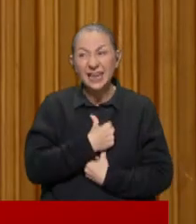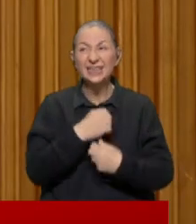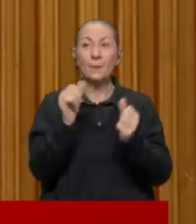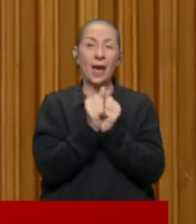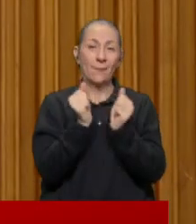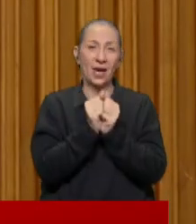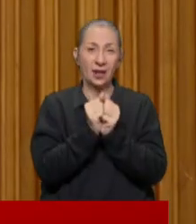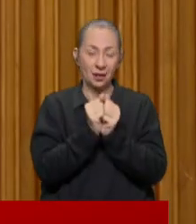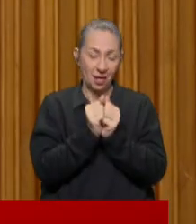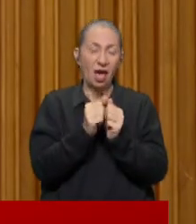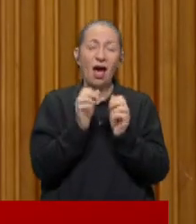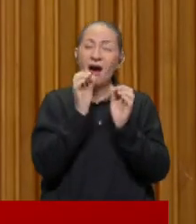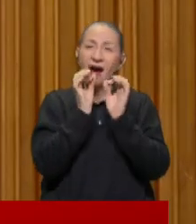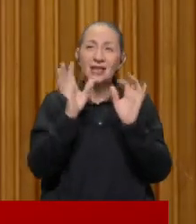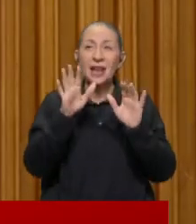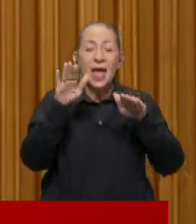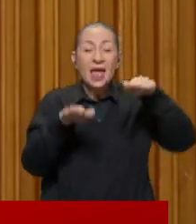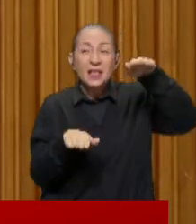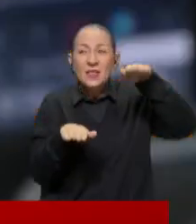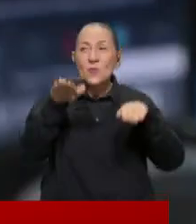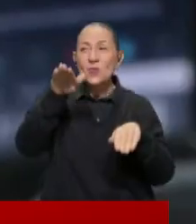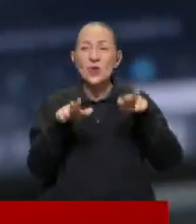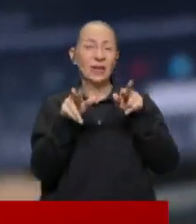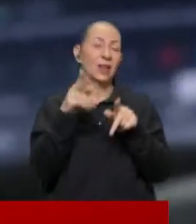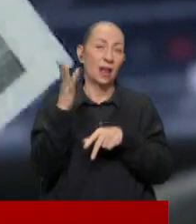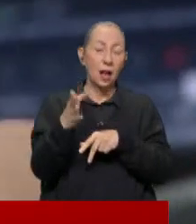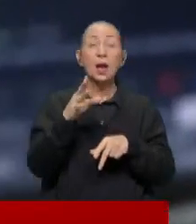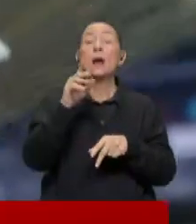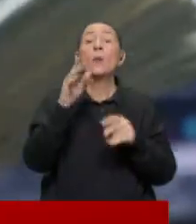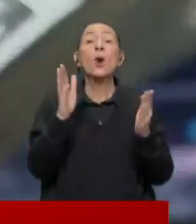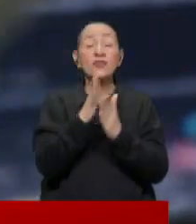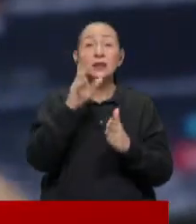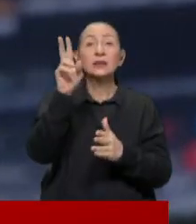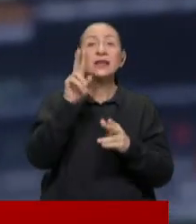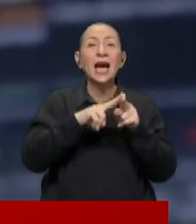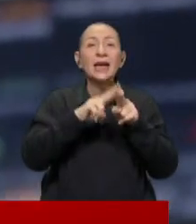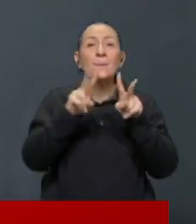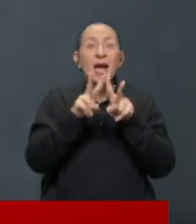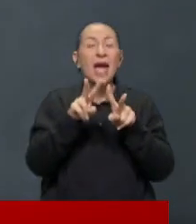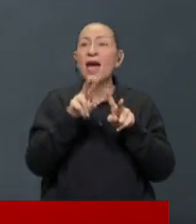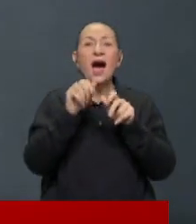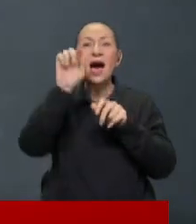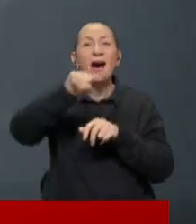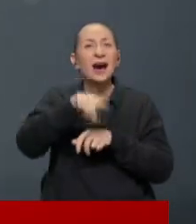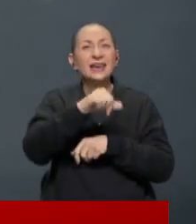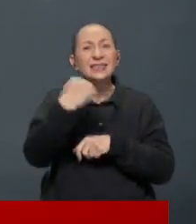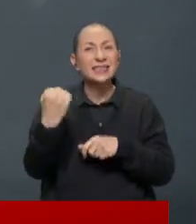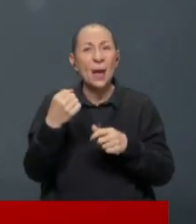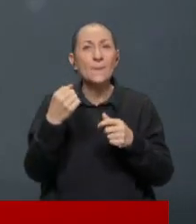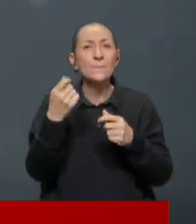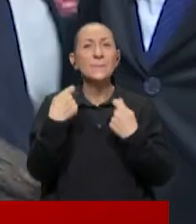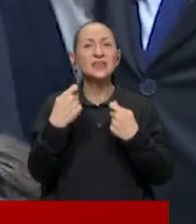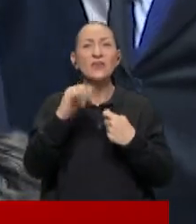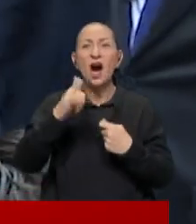birlikte adeta ediyle büdü gibiler. Muhalefet kur korumalı mevduat sisteminin hazineye maliyetini tartışırken,